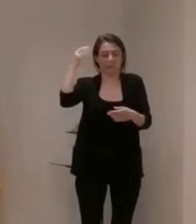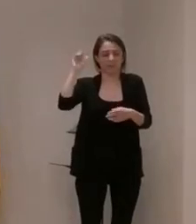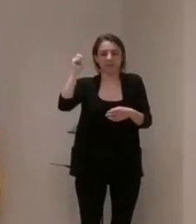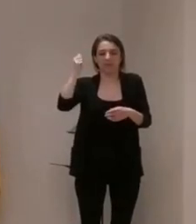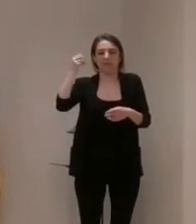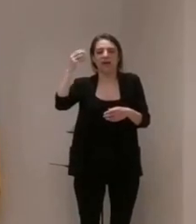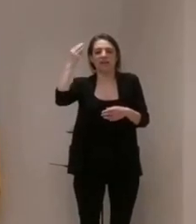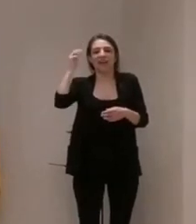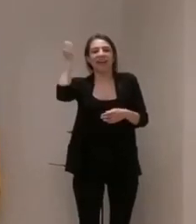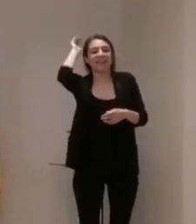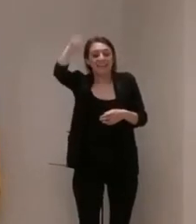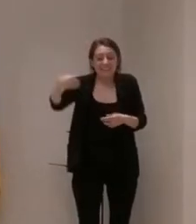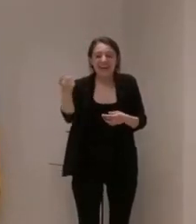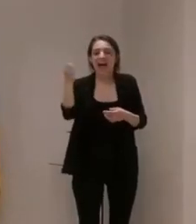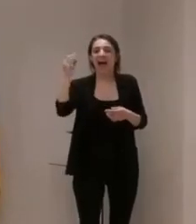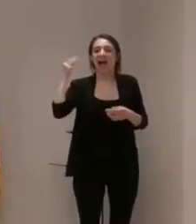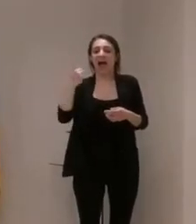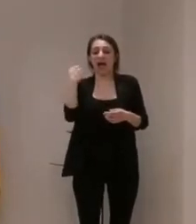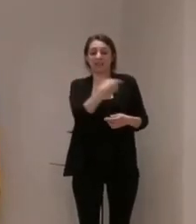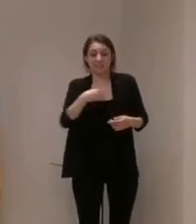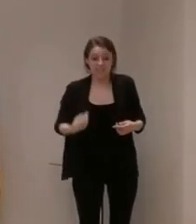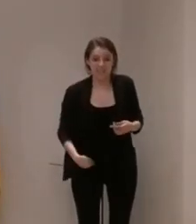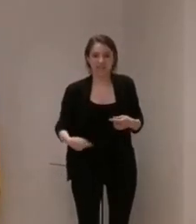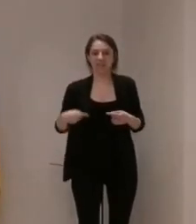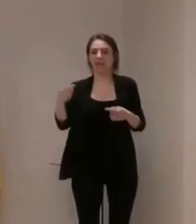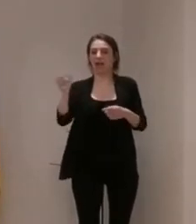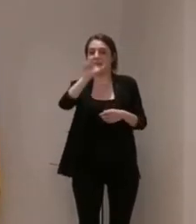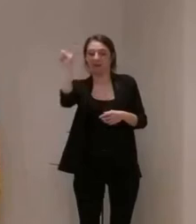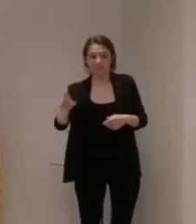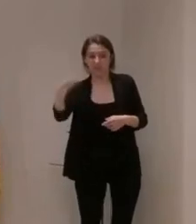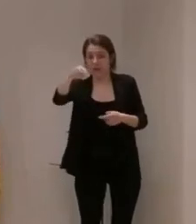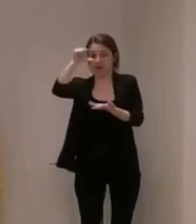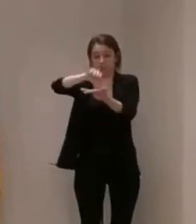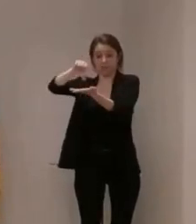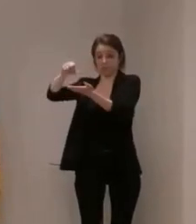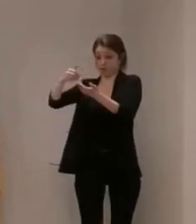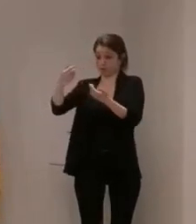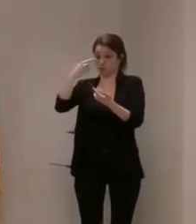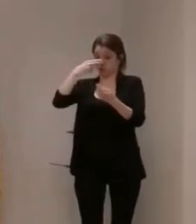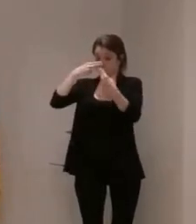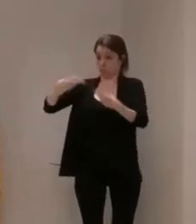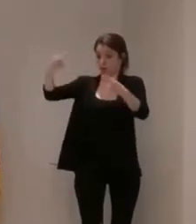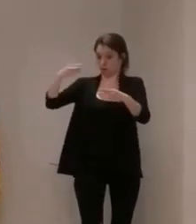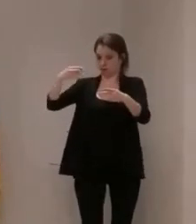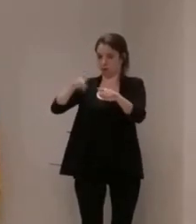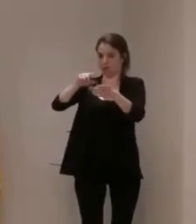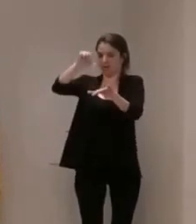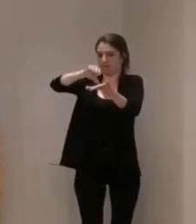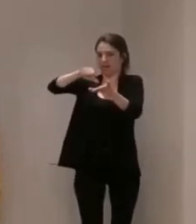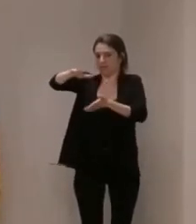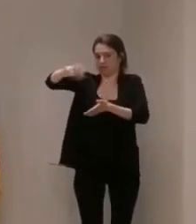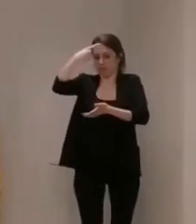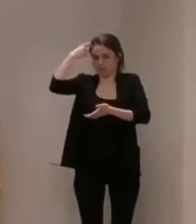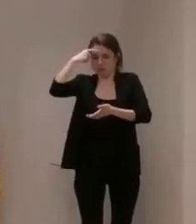a Xile, o al Brasil. Per tant, això ho continuarem fent fins